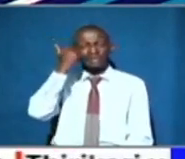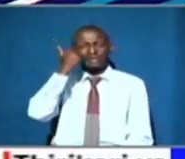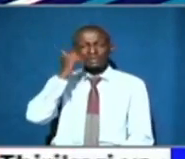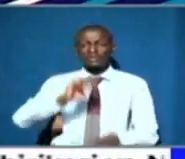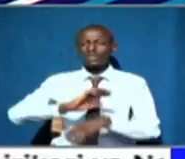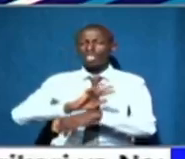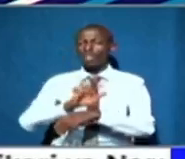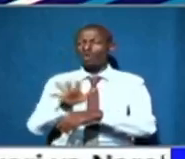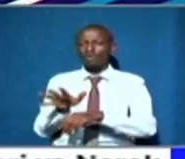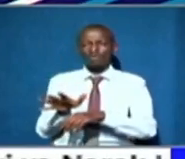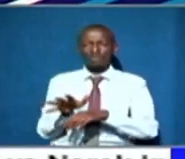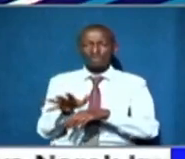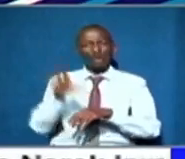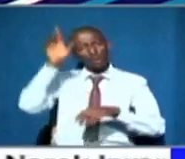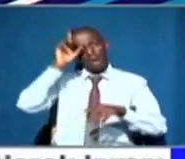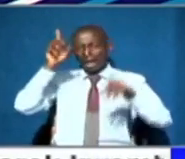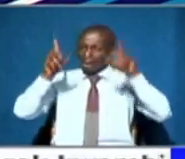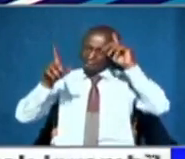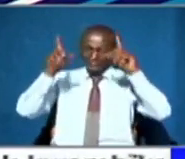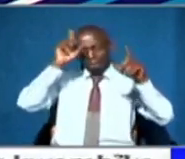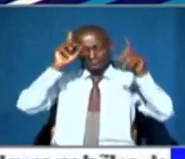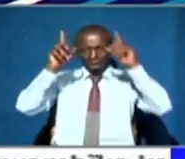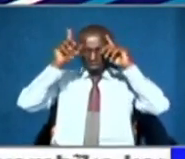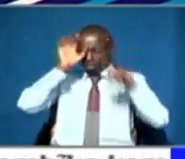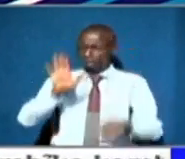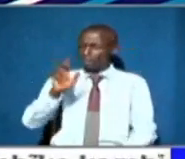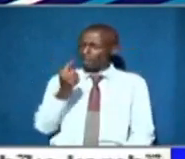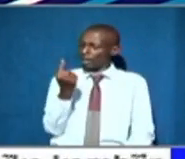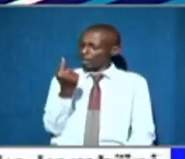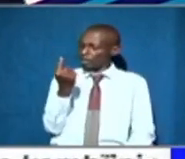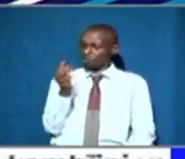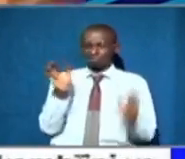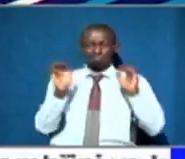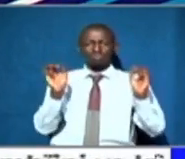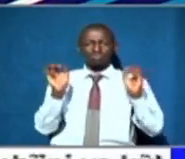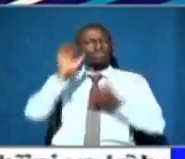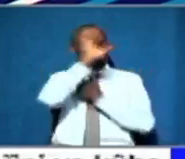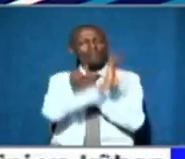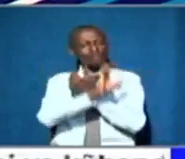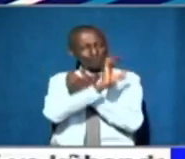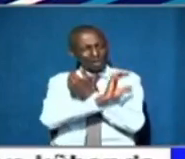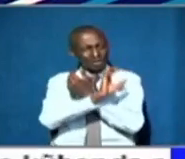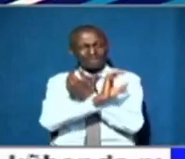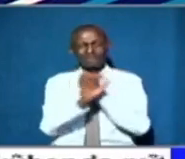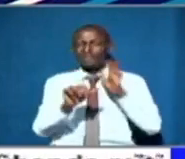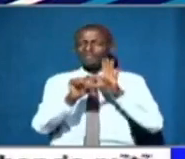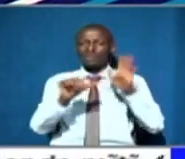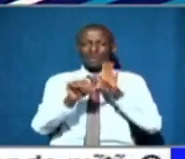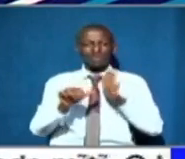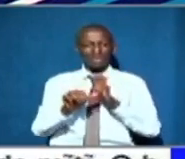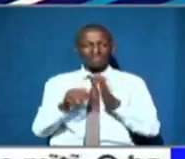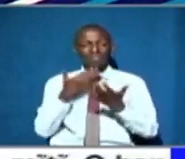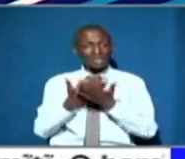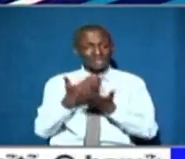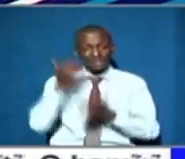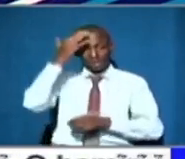covid tari undu wake we mwene akawoya tari undu wa bururi wo na ndimucokerie ngatho todo